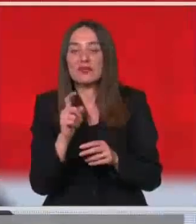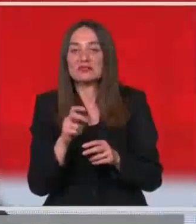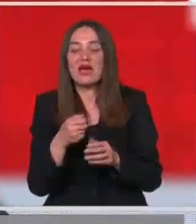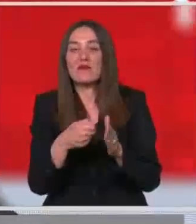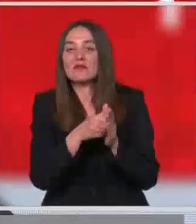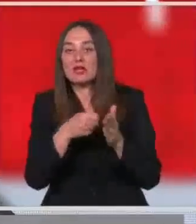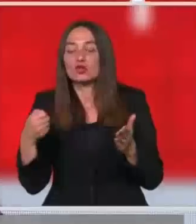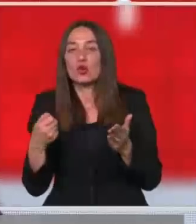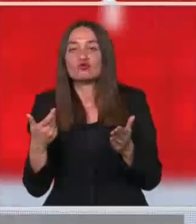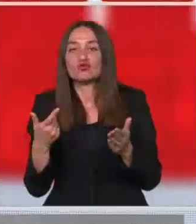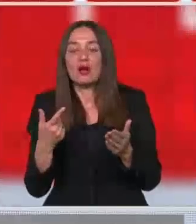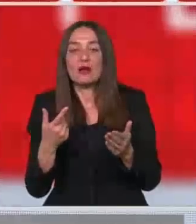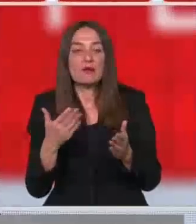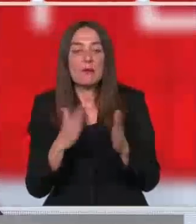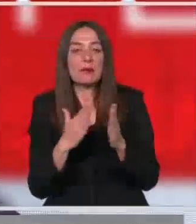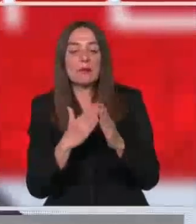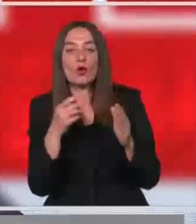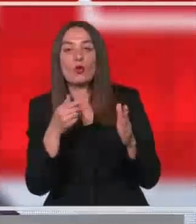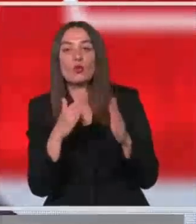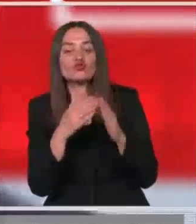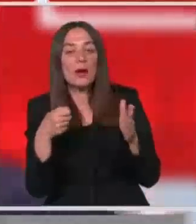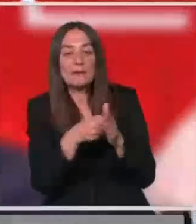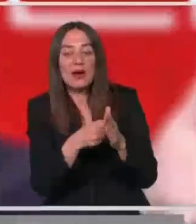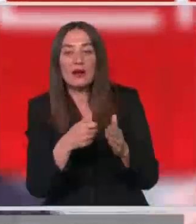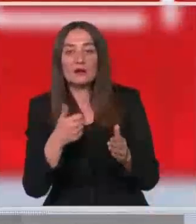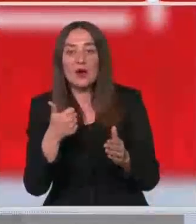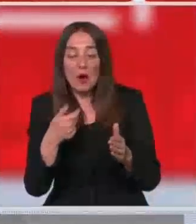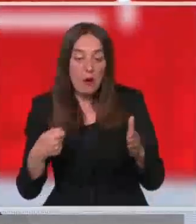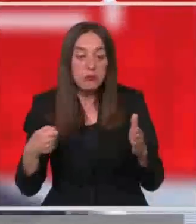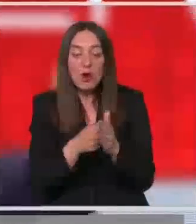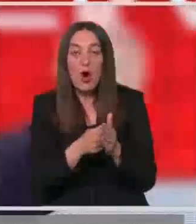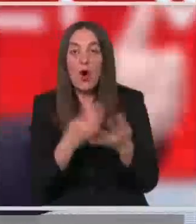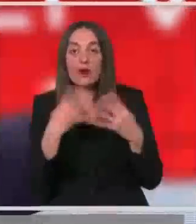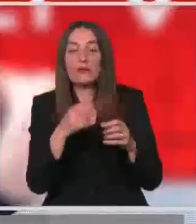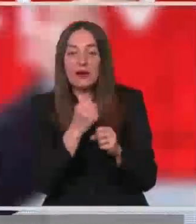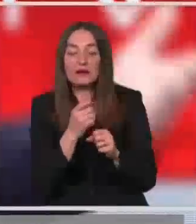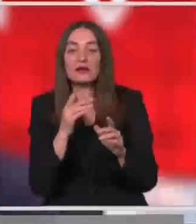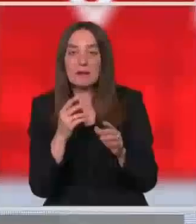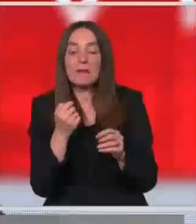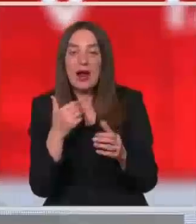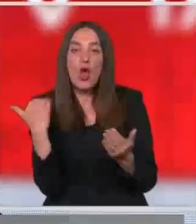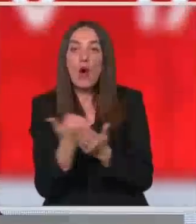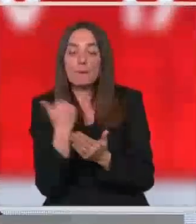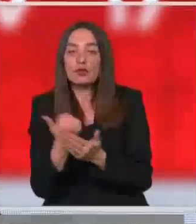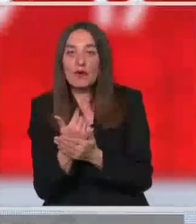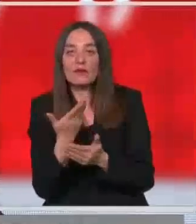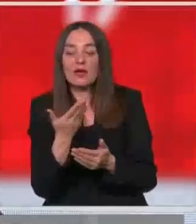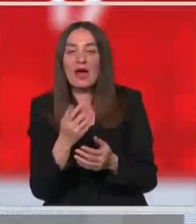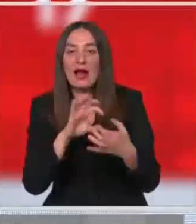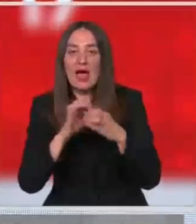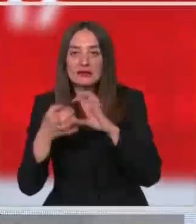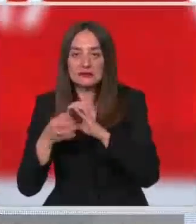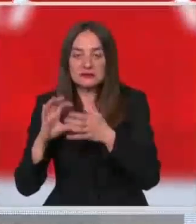isključili aparat kućni i onda ste ga uključili, on radi punim pogonom. Dakle, trebaće da se obnove ti